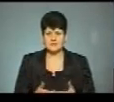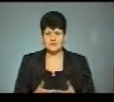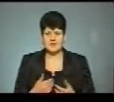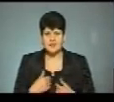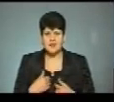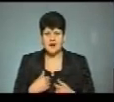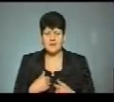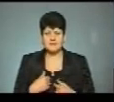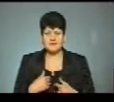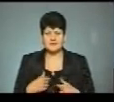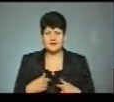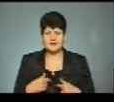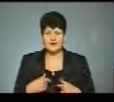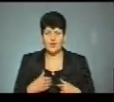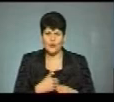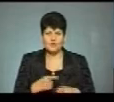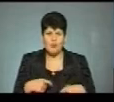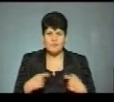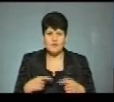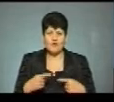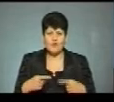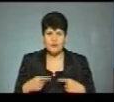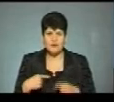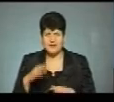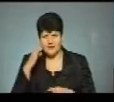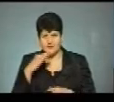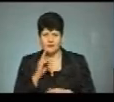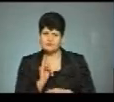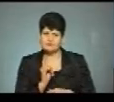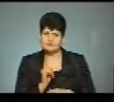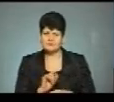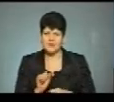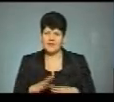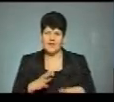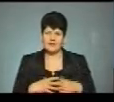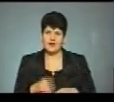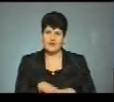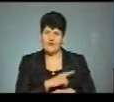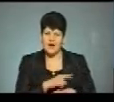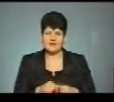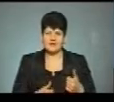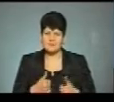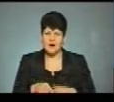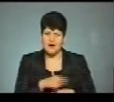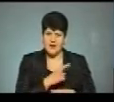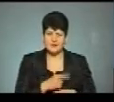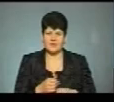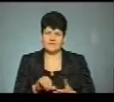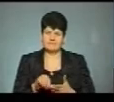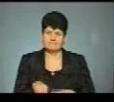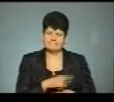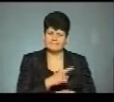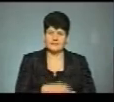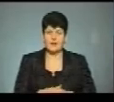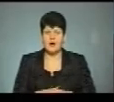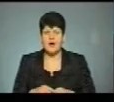я ж пориваюся там з ними побігати, футбол, а батько ну-ну-ну, на тренування, то що змагання, то що виступи.